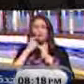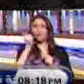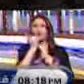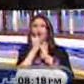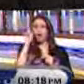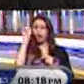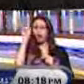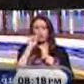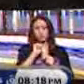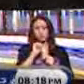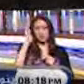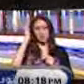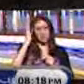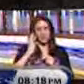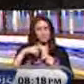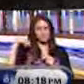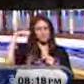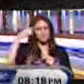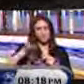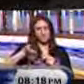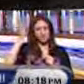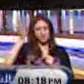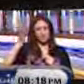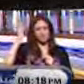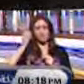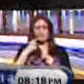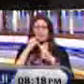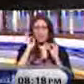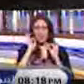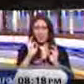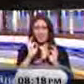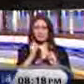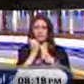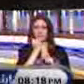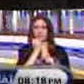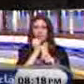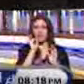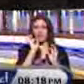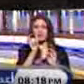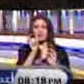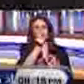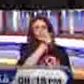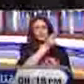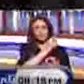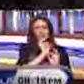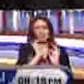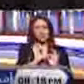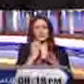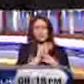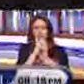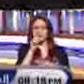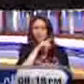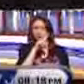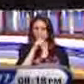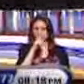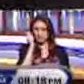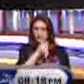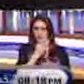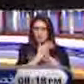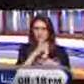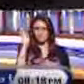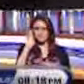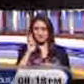قوة هذه التجاوزات، تستنكر بكل شدة في بياناتها الرسمية هذه السلوكيات. اعتبرت